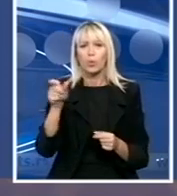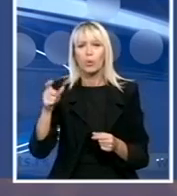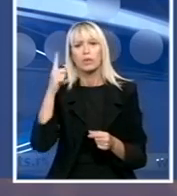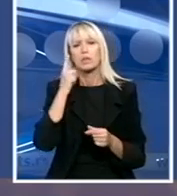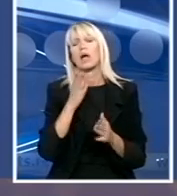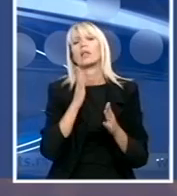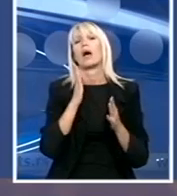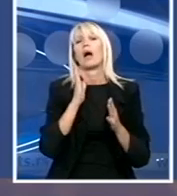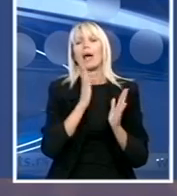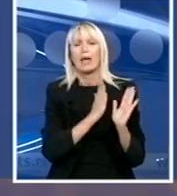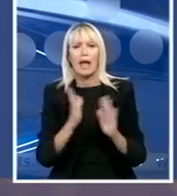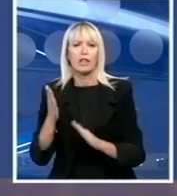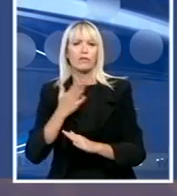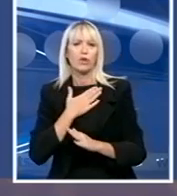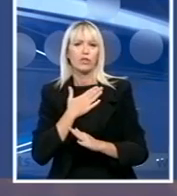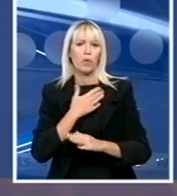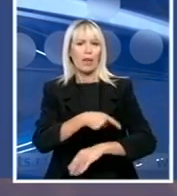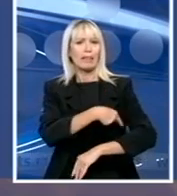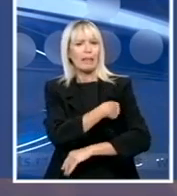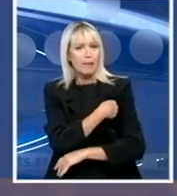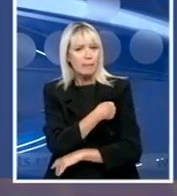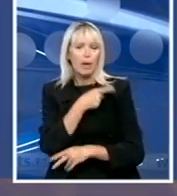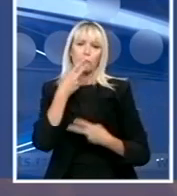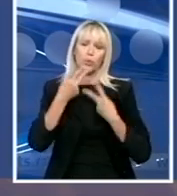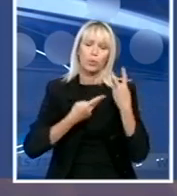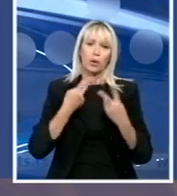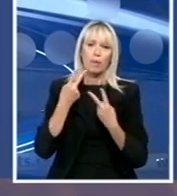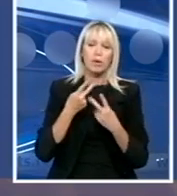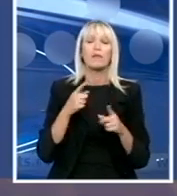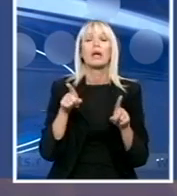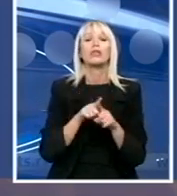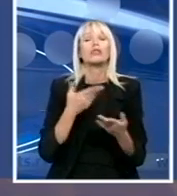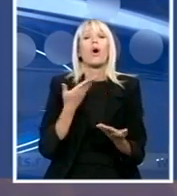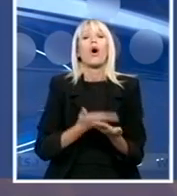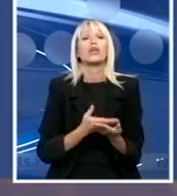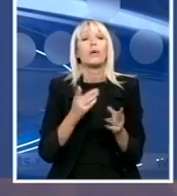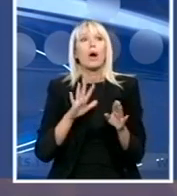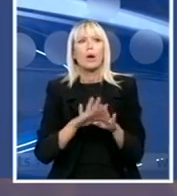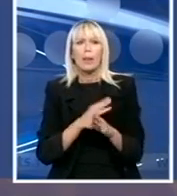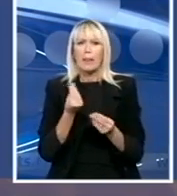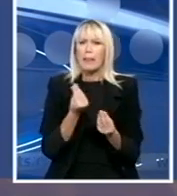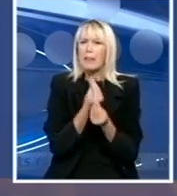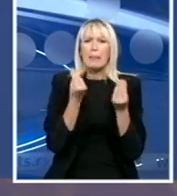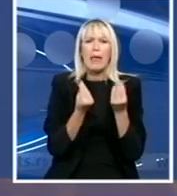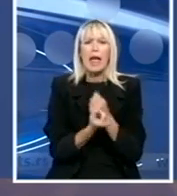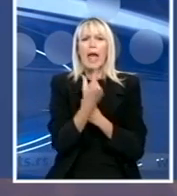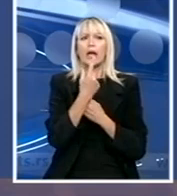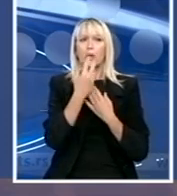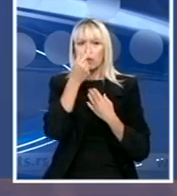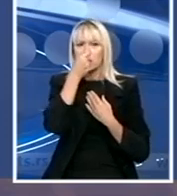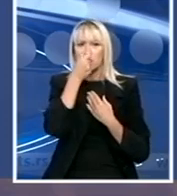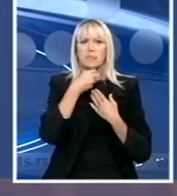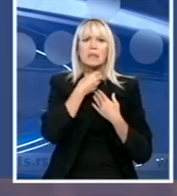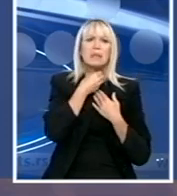svoju telesnu temperaturu i ono što je osnovno, da prilikom pojave bilo kojeg simptoma i znaka, pre svega respiratorne